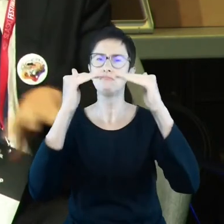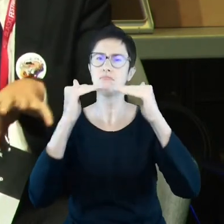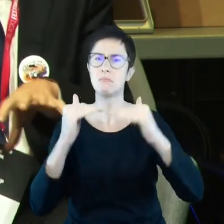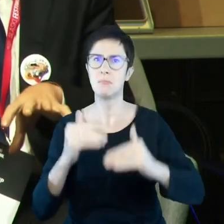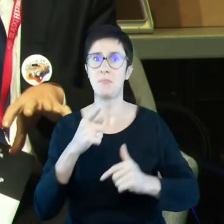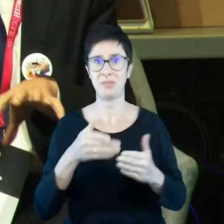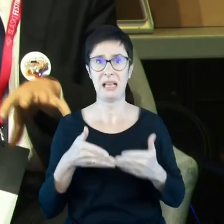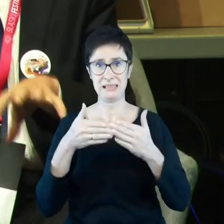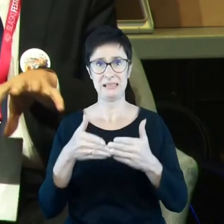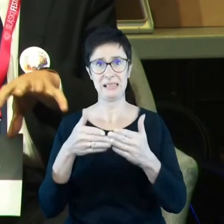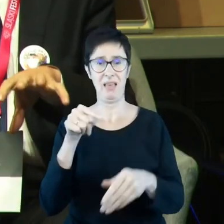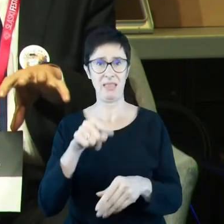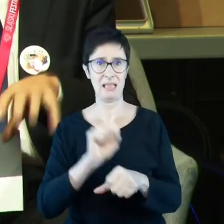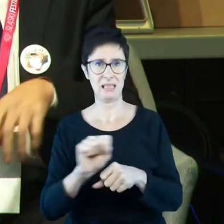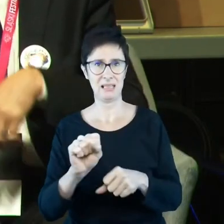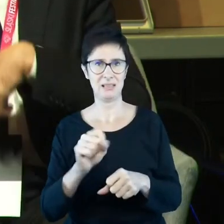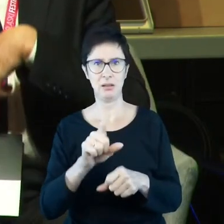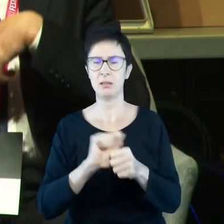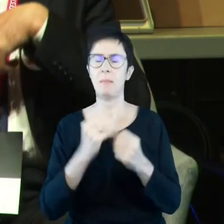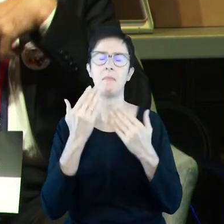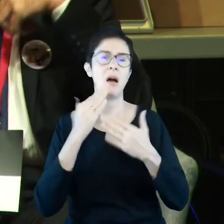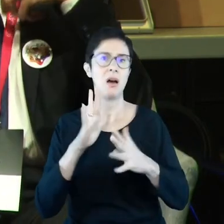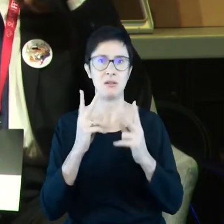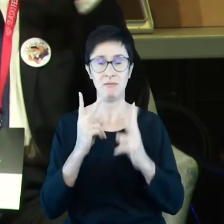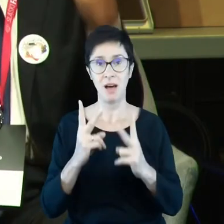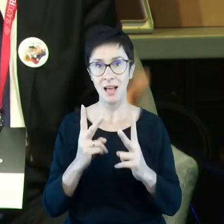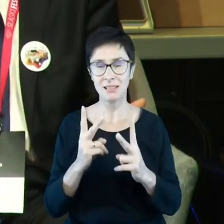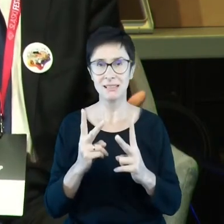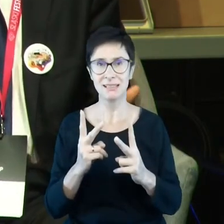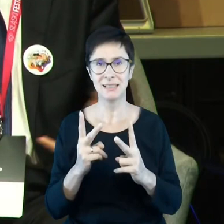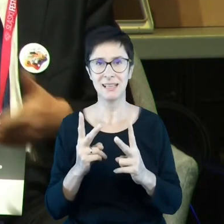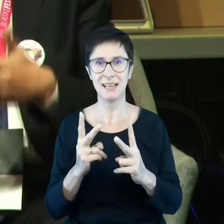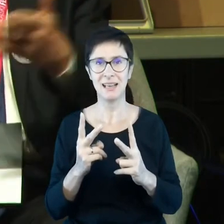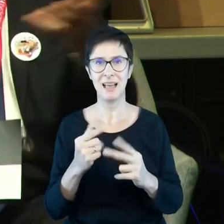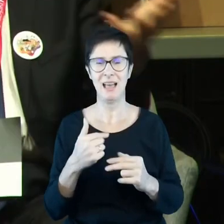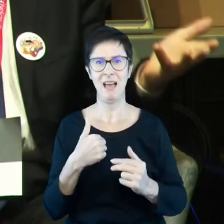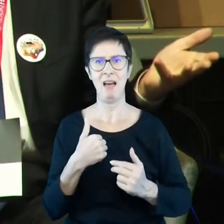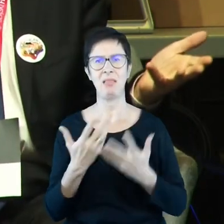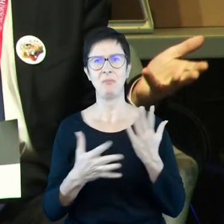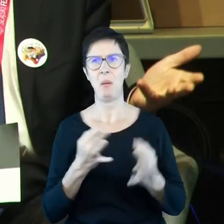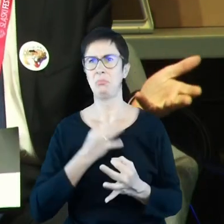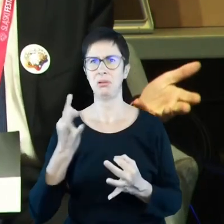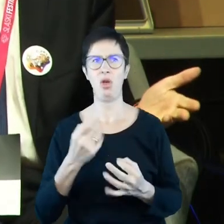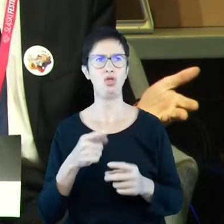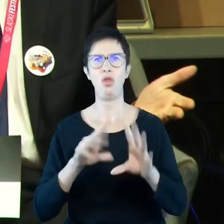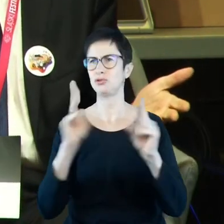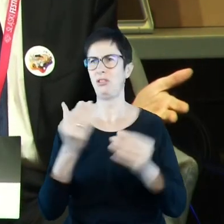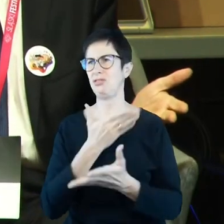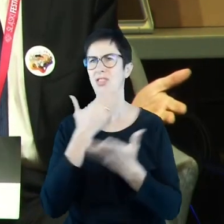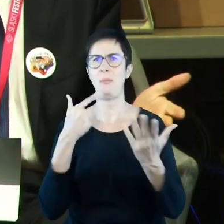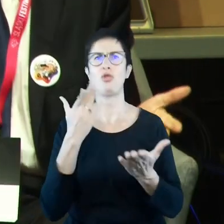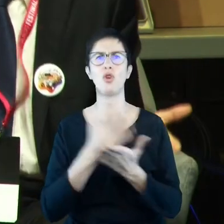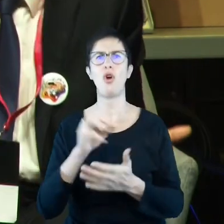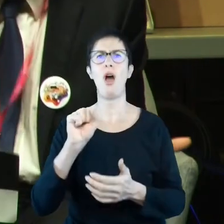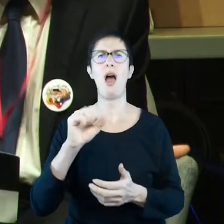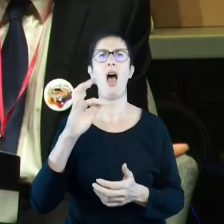na którym się jest, jest absolutnie niezbędna. I że stawianie pytań pod tytułem przecież to wszystko nie istnieje, to wszystko są atomy,